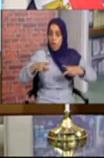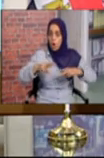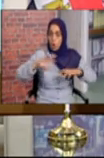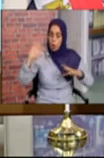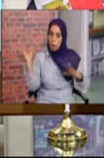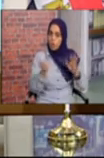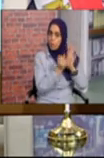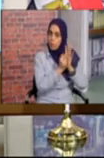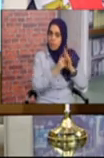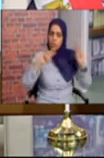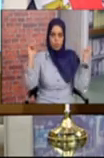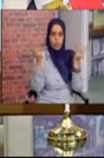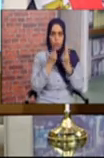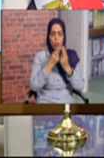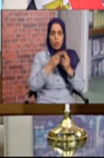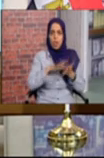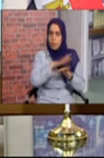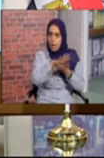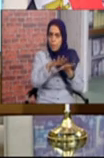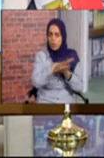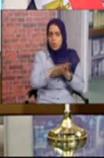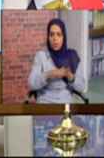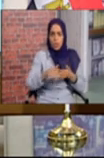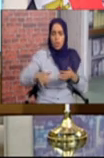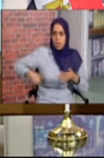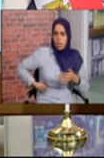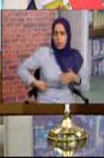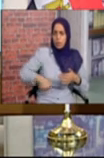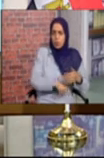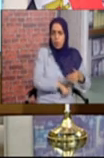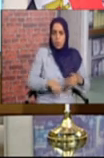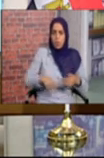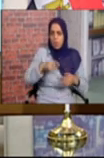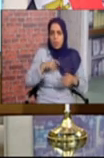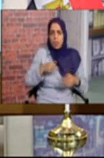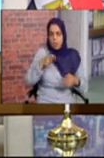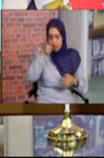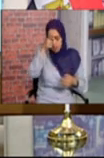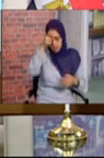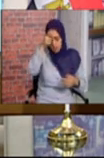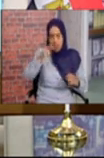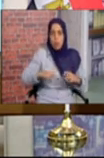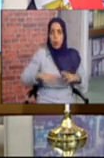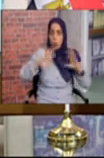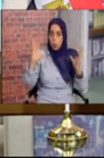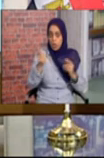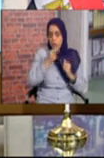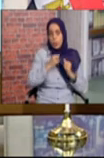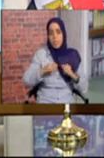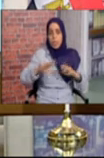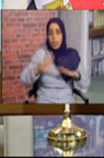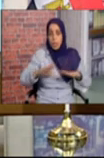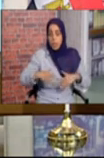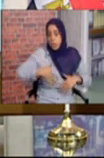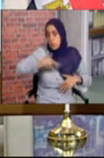الدول اللي اصابها ما اصابها، اليمن، سوريا، العراق، بعض الدول اللي اصابها ما اصابها. ولكن احنا مش